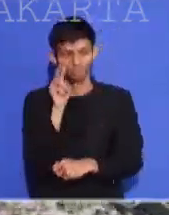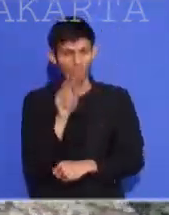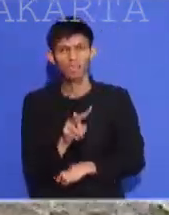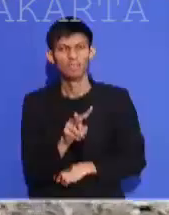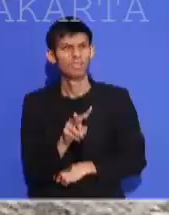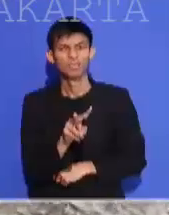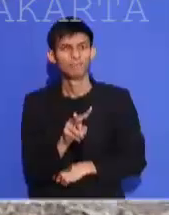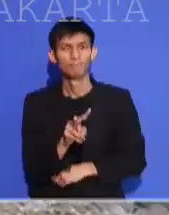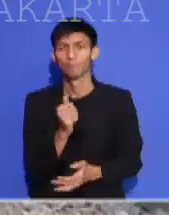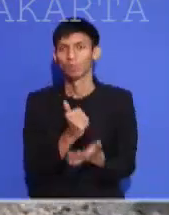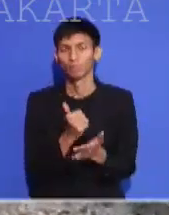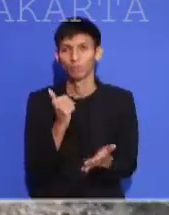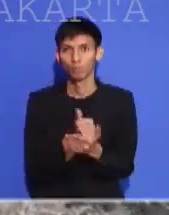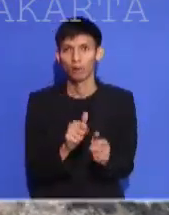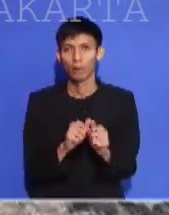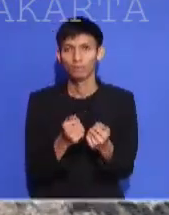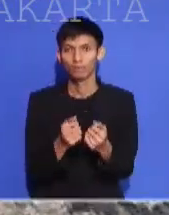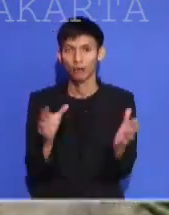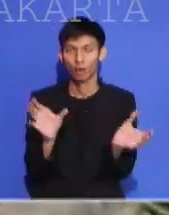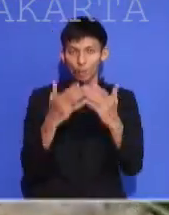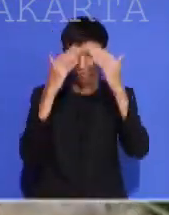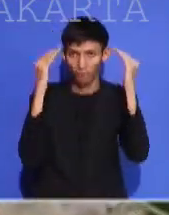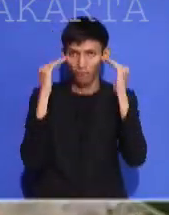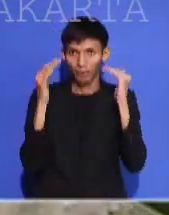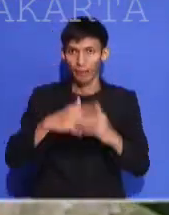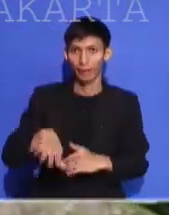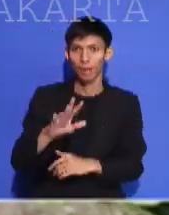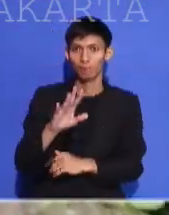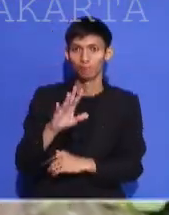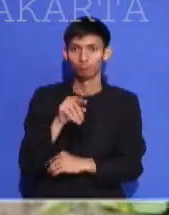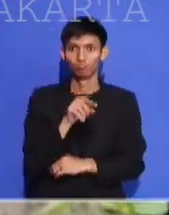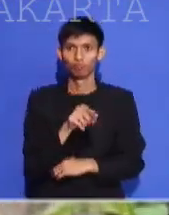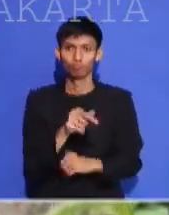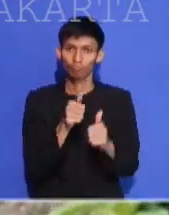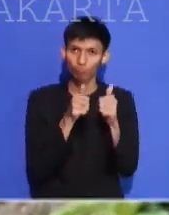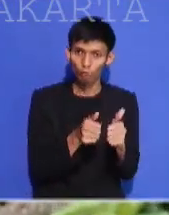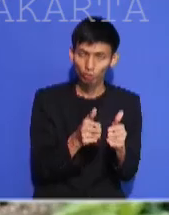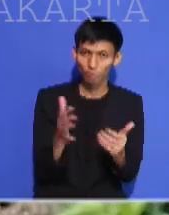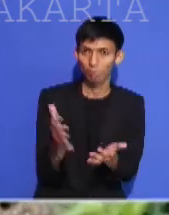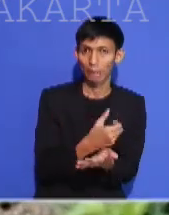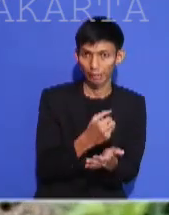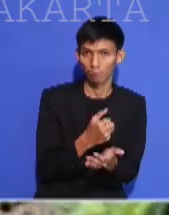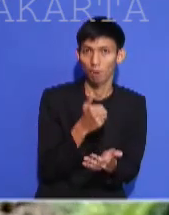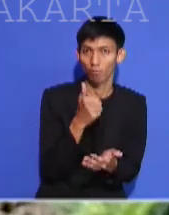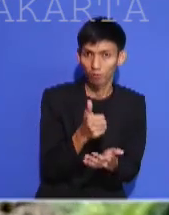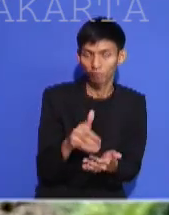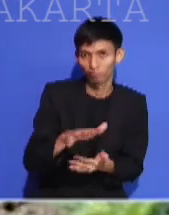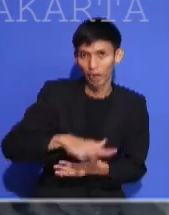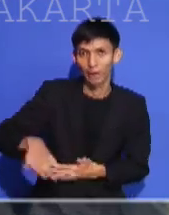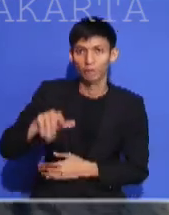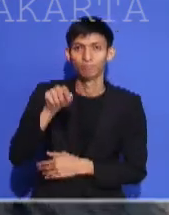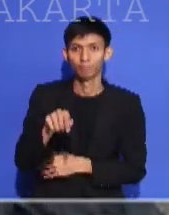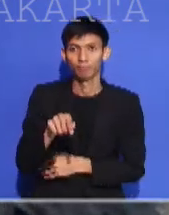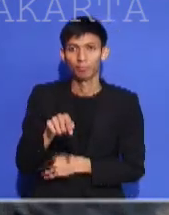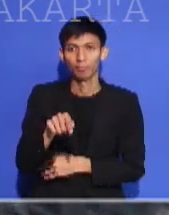tanaman kacang kadhanipun kadang tani ing Sri Gading menika ketingal sae. Piyambakipun nanem kacang ing setunggaling lahan kanthi cara dipun damel